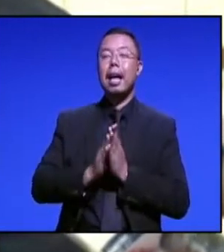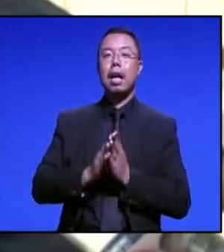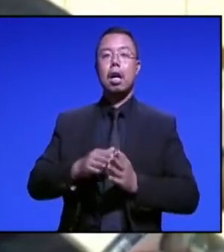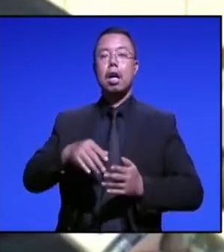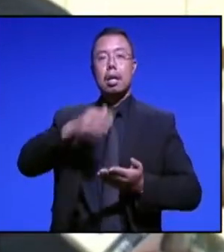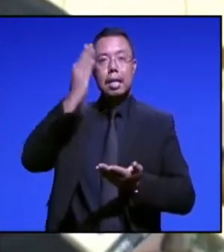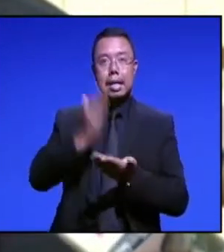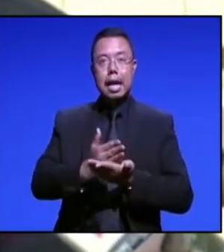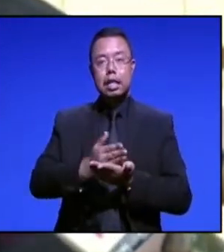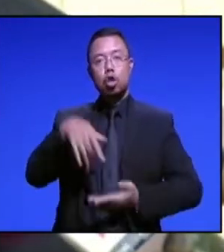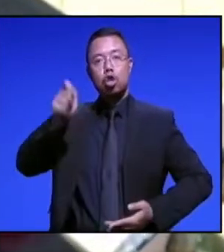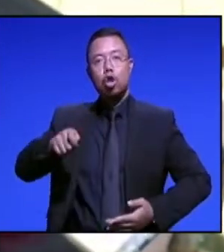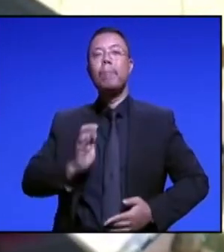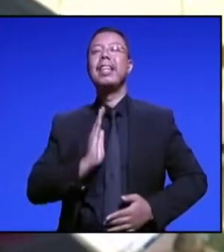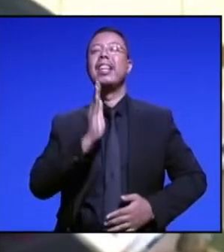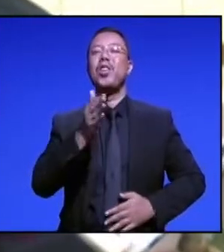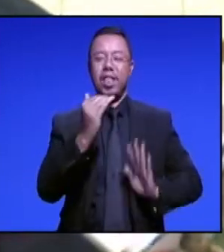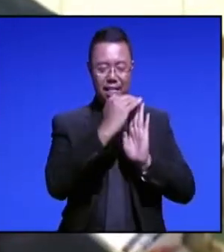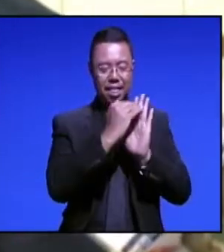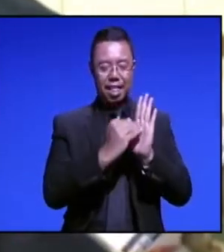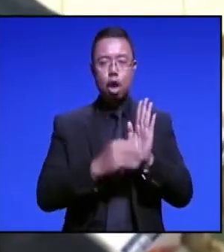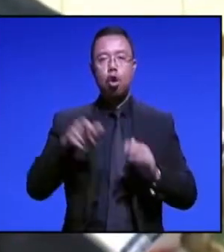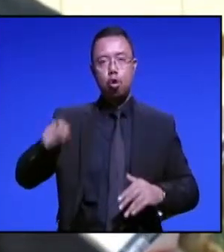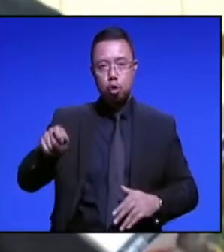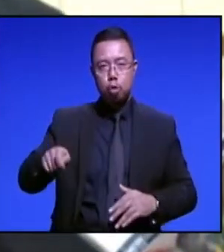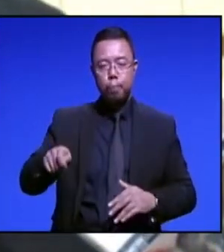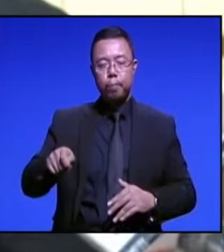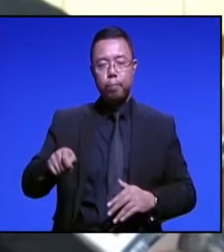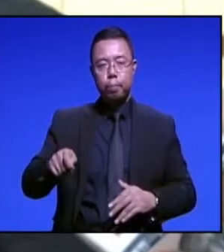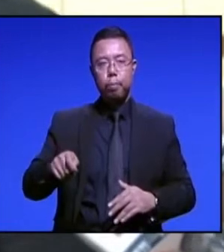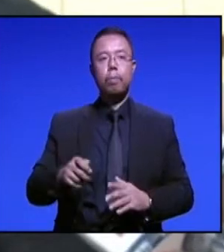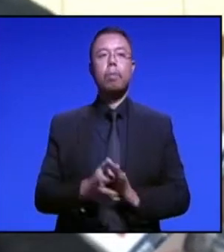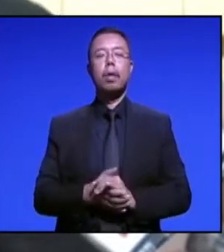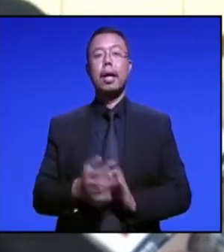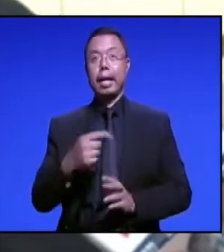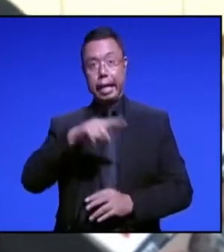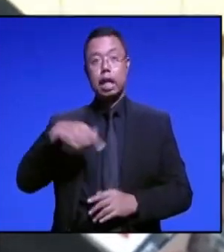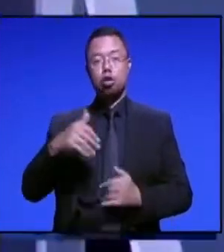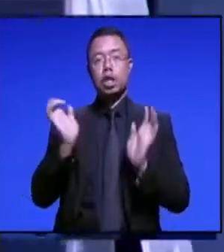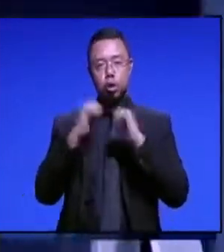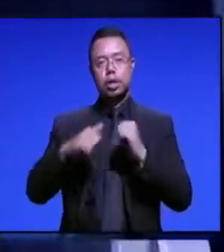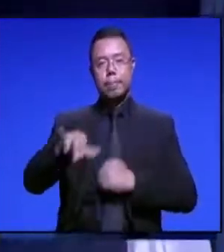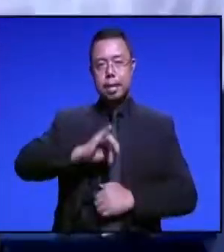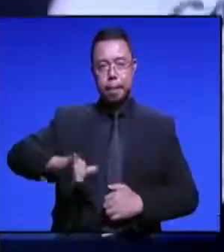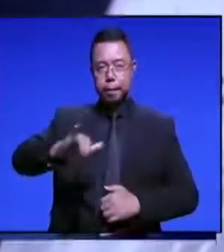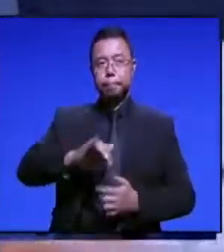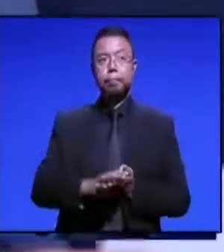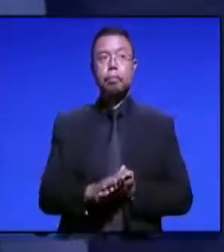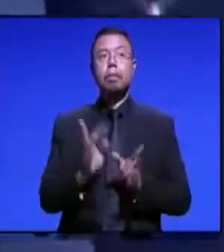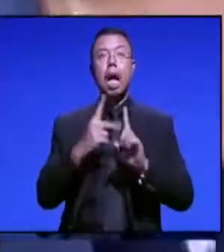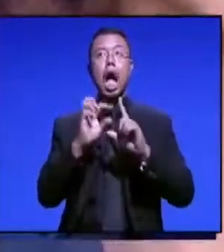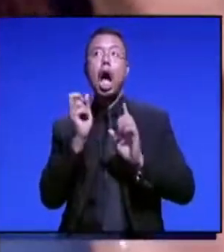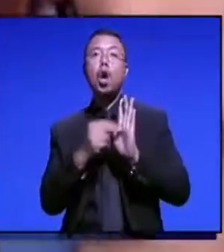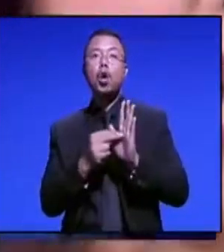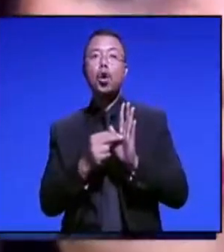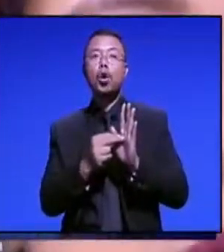itu dilaksanakan dengan mengikuti prosedur hukum yang berlaku dan kita sepakati bersama-sama. Harun Masiku